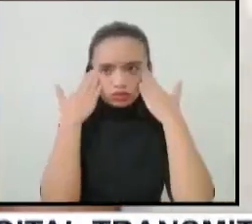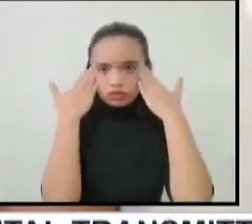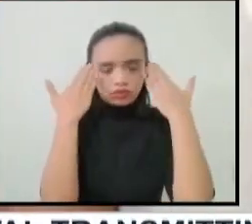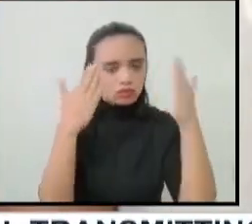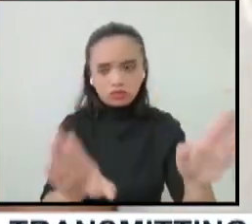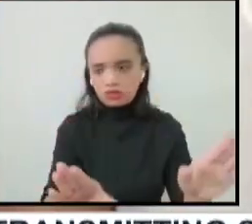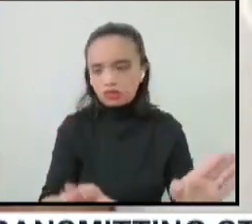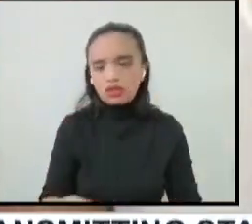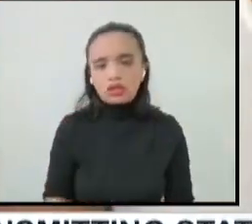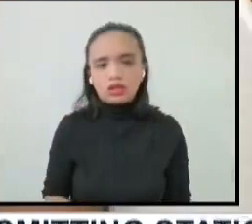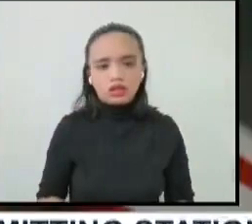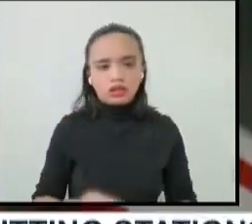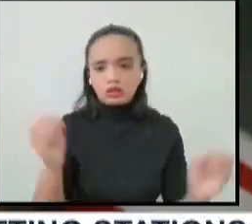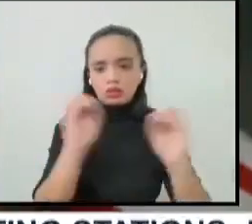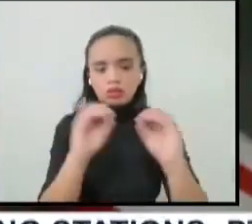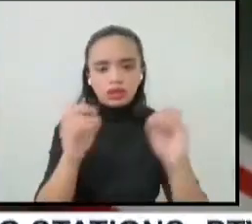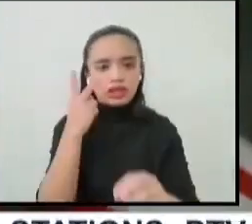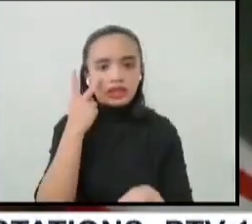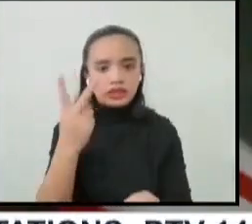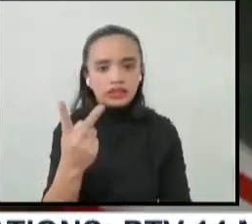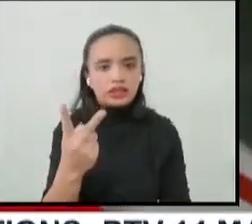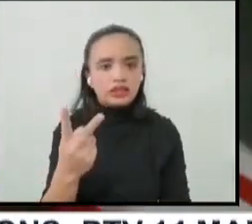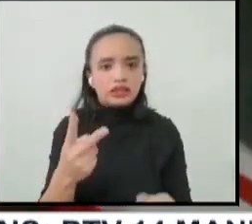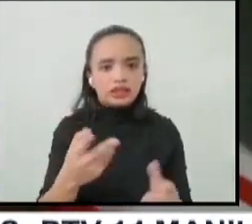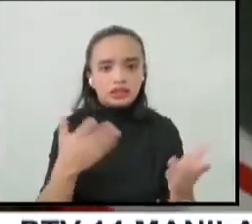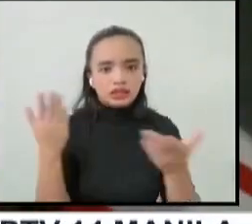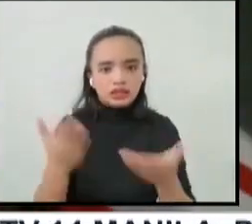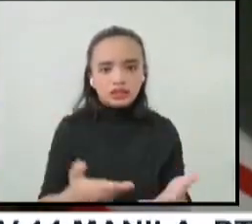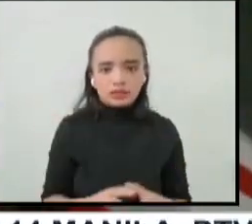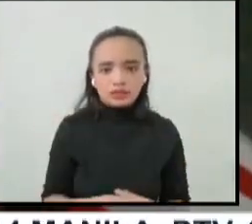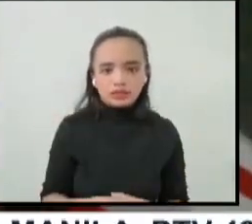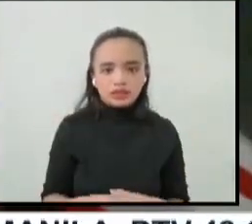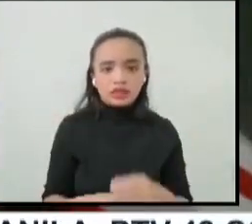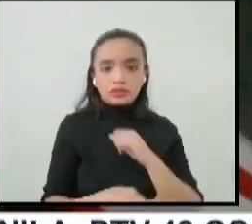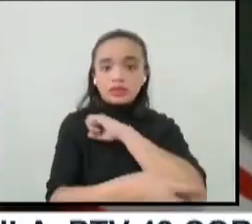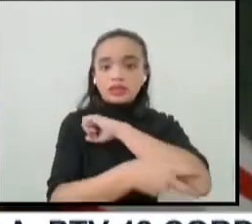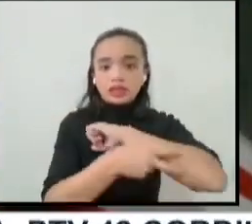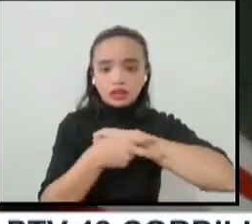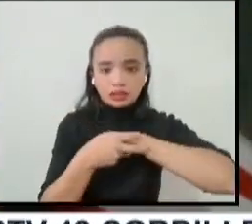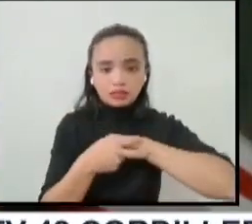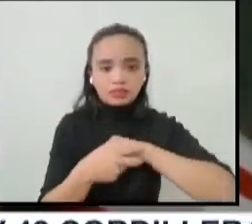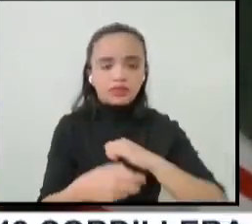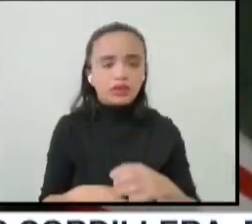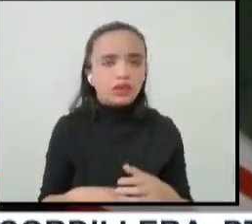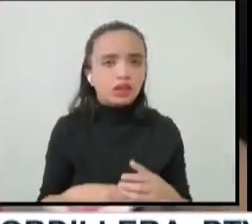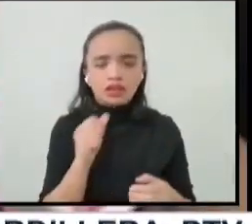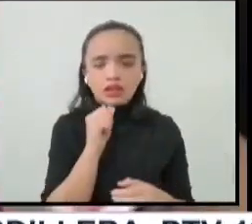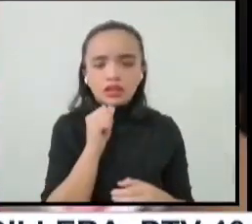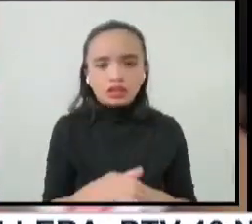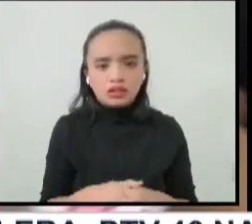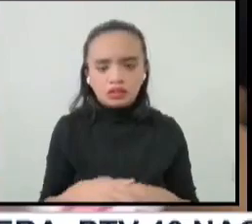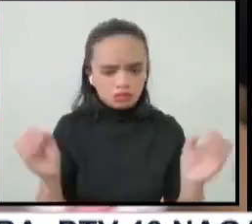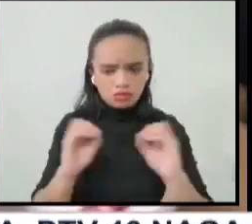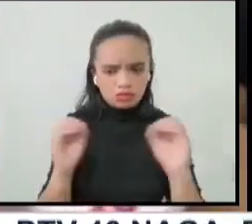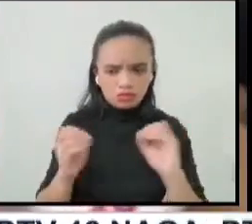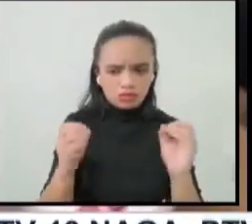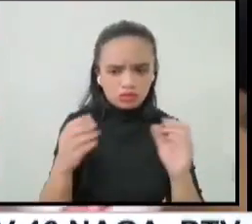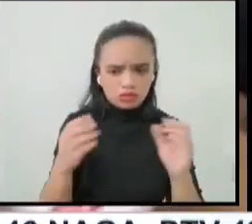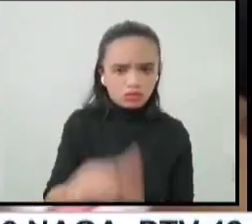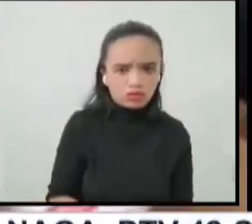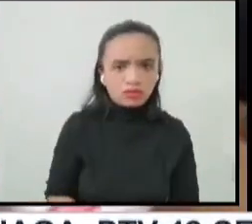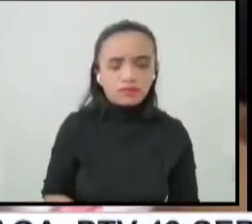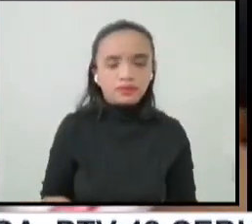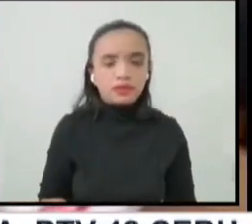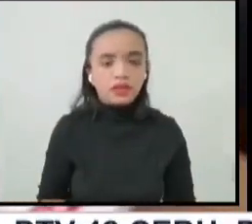sila nakitang dala ko o ano. Sa paglalakaw niya, yun lang po masasabi ko. Wala po akong kilalaman dyan. May payo naman ang